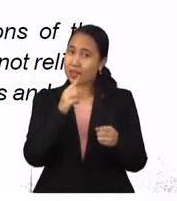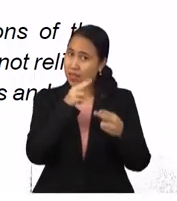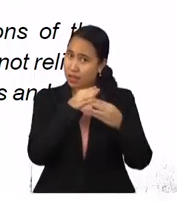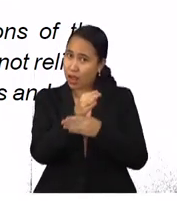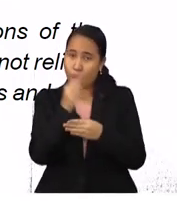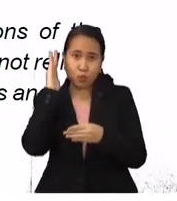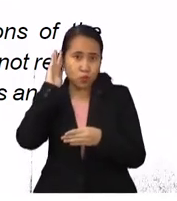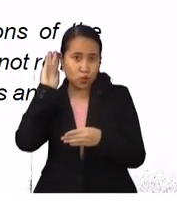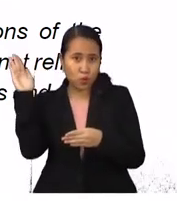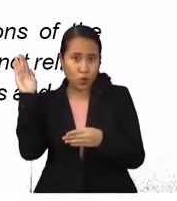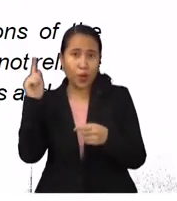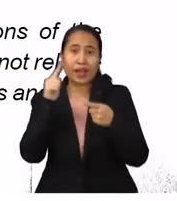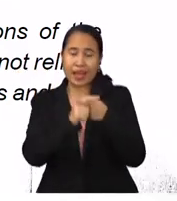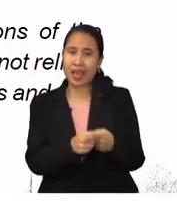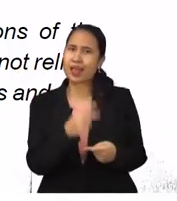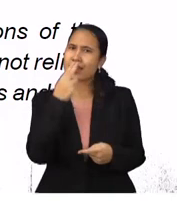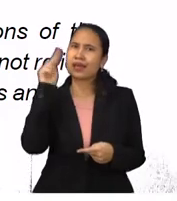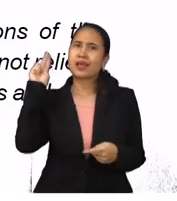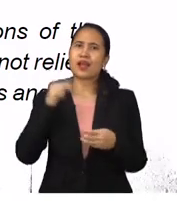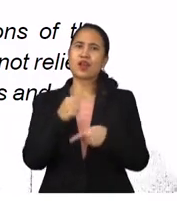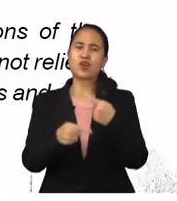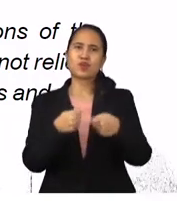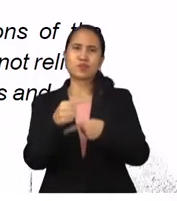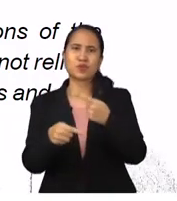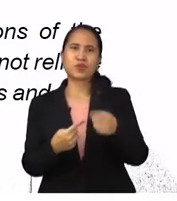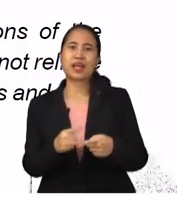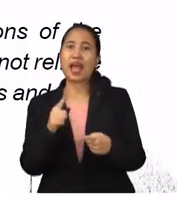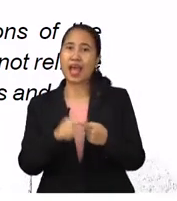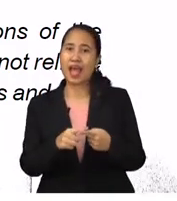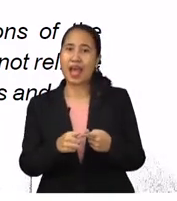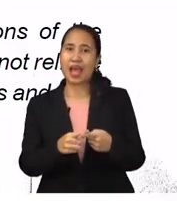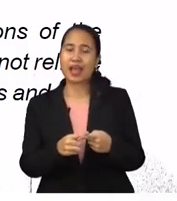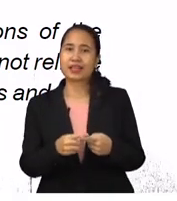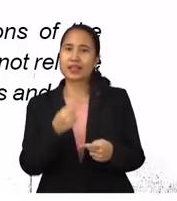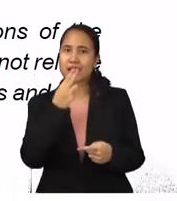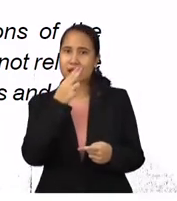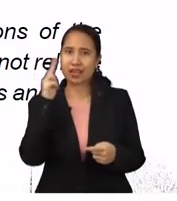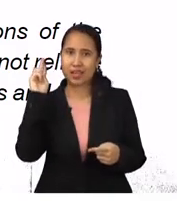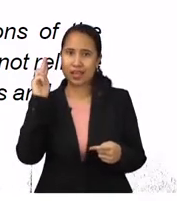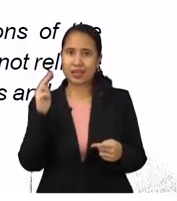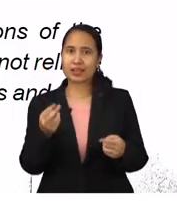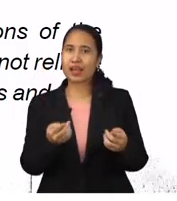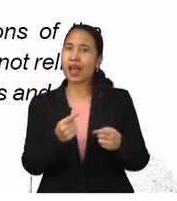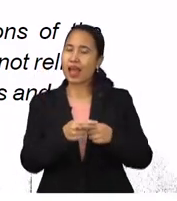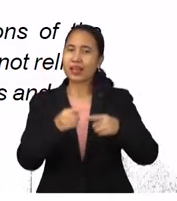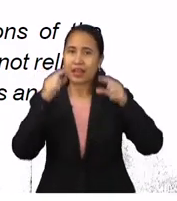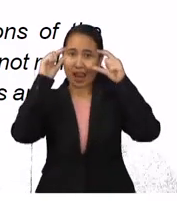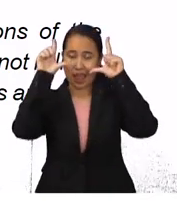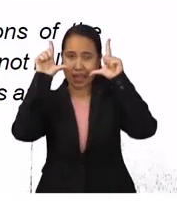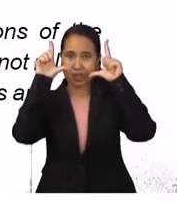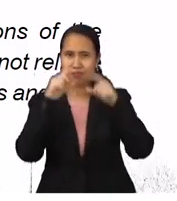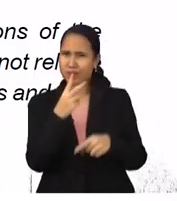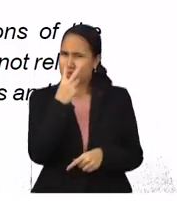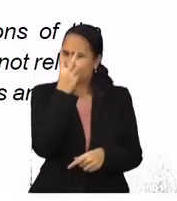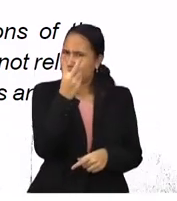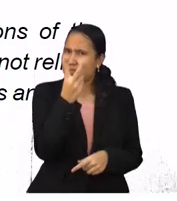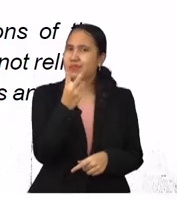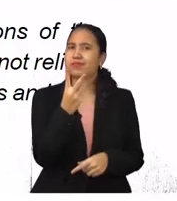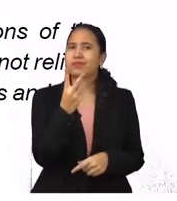en het recht op een eerlijk proces in relatie tot het recht op leven, artikel 6 van vermeld verdrag, opgemerkt